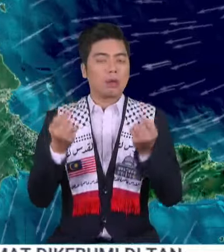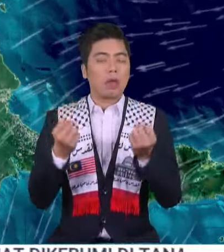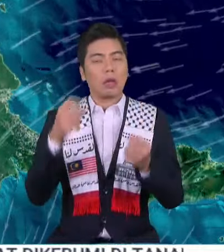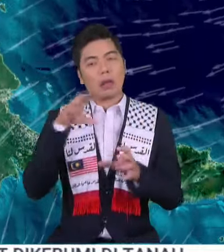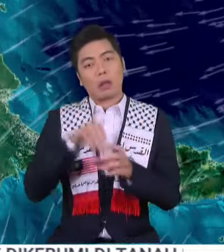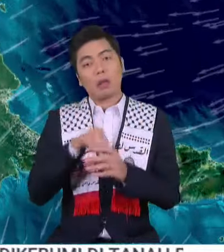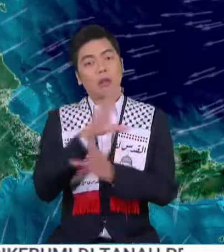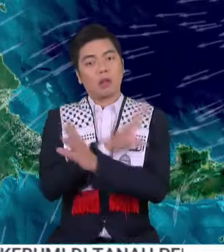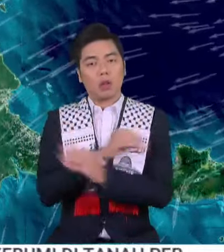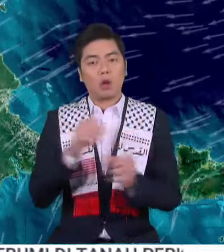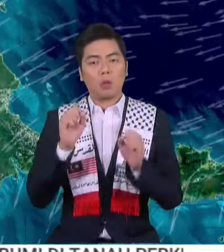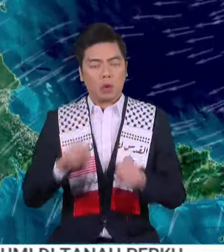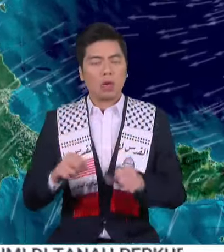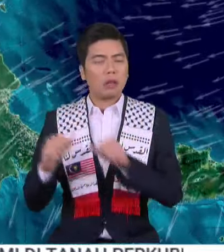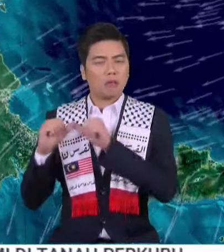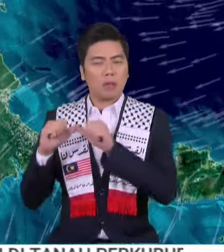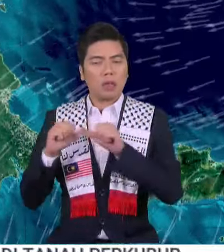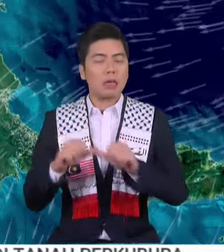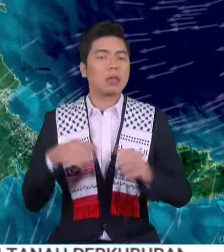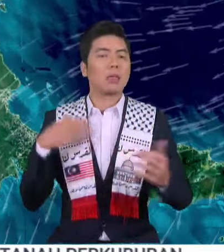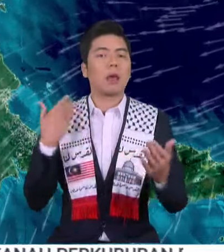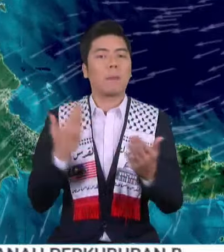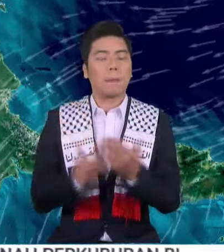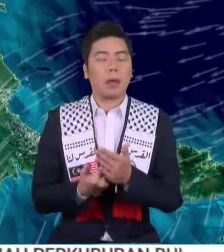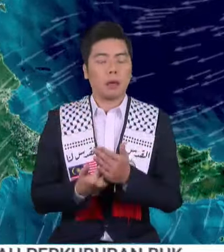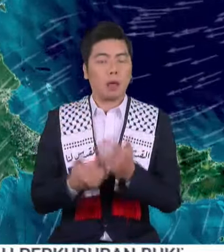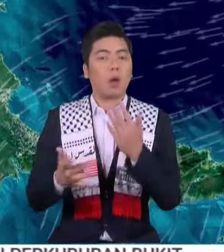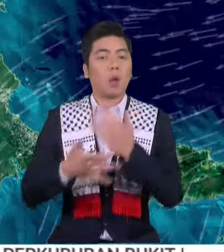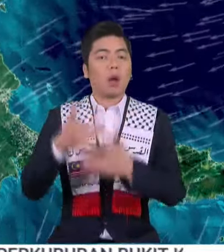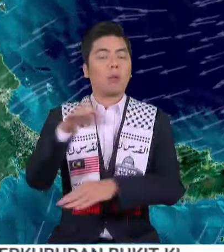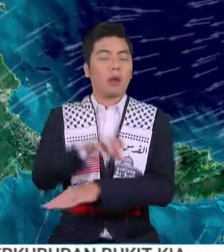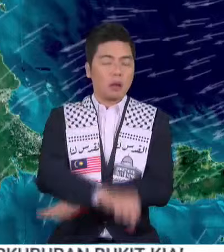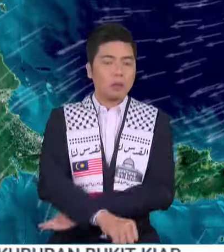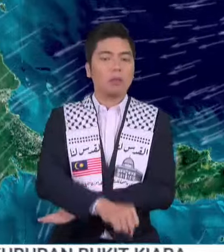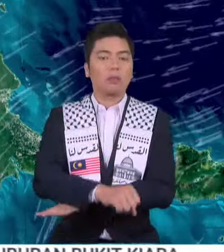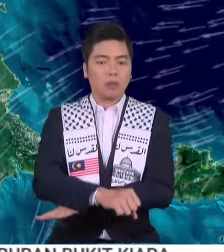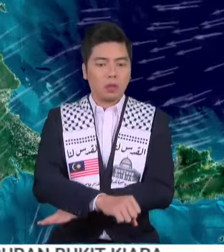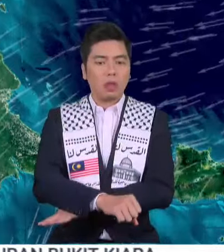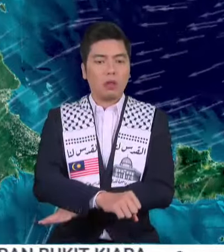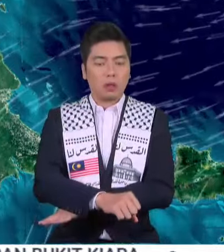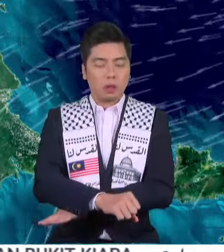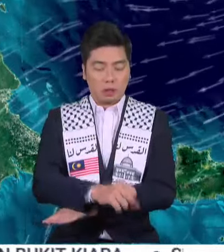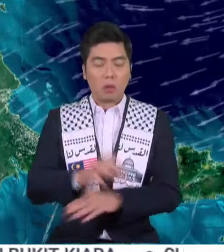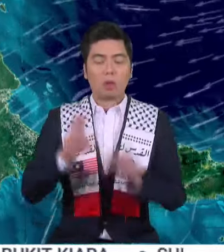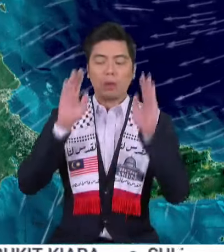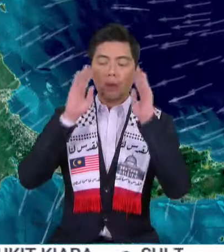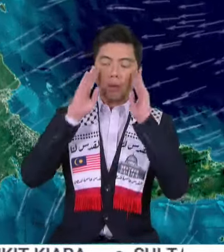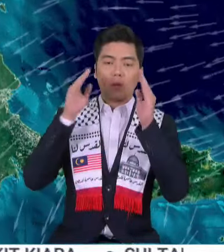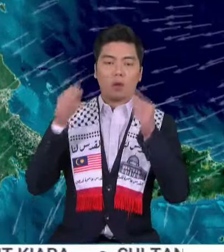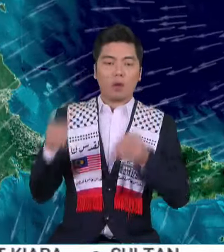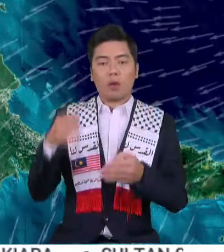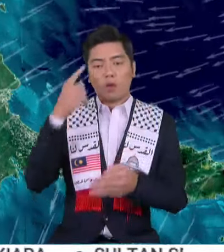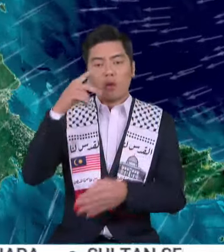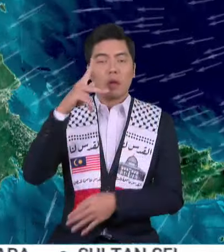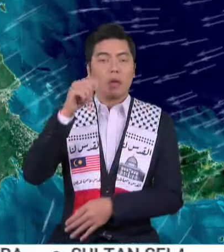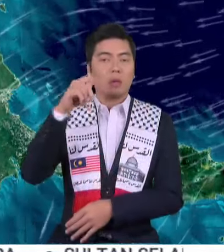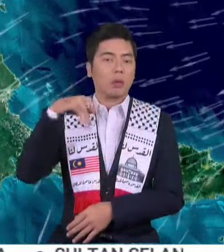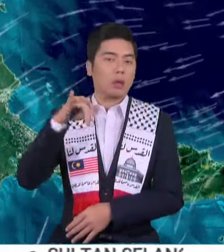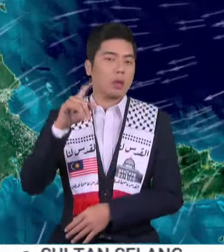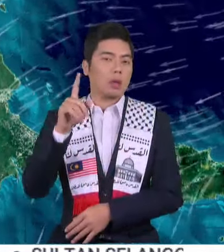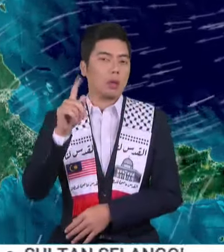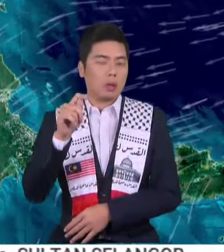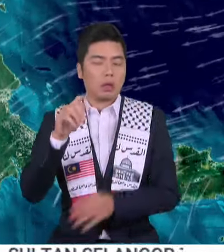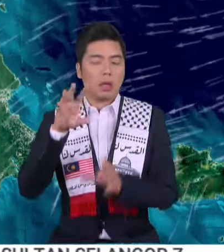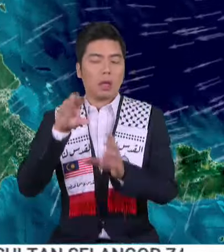Sarawak ini boleh berterusan sehingga ke awal malam. Namun begitu, akan lebih tertumpu di bahagian kapit